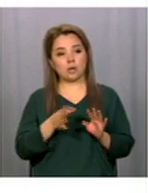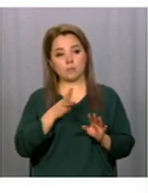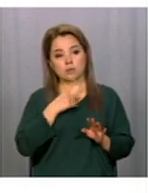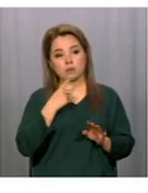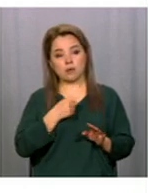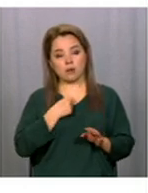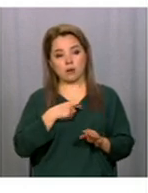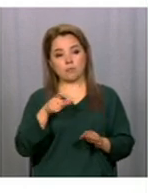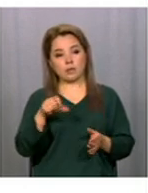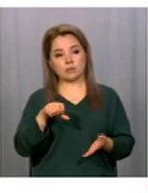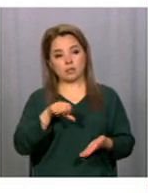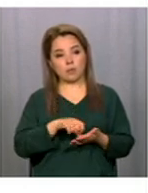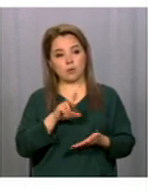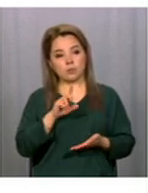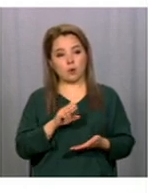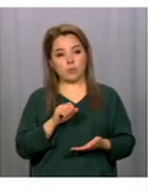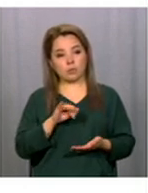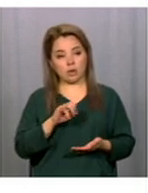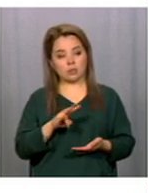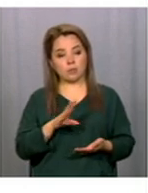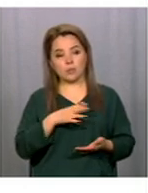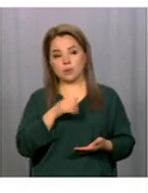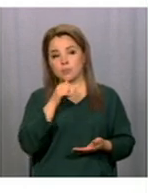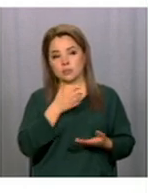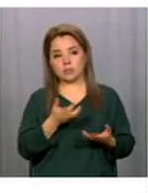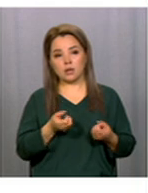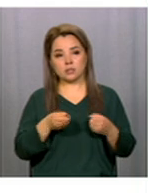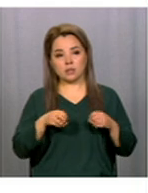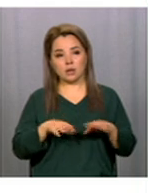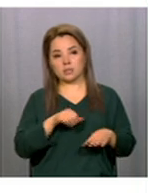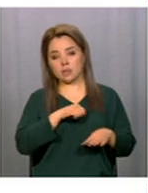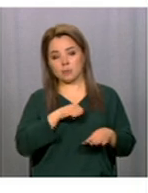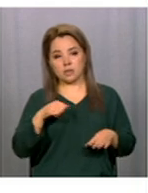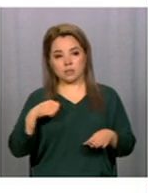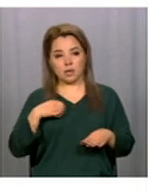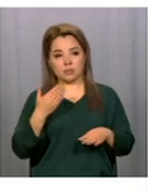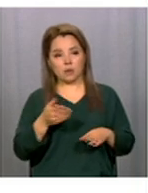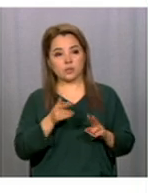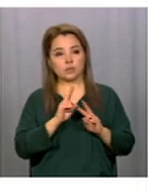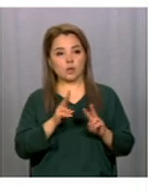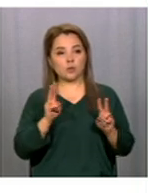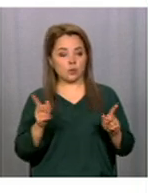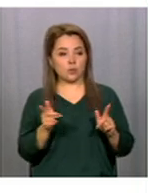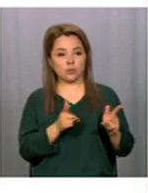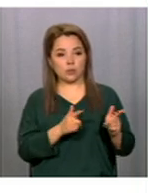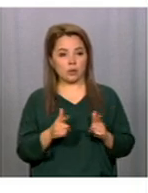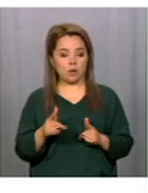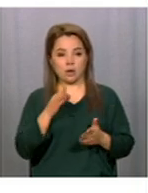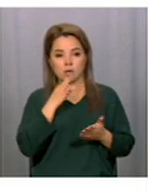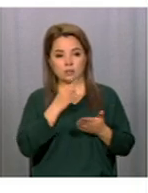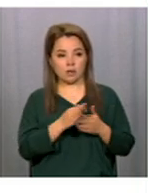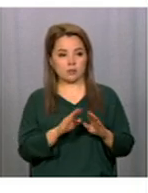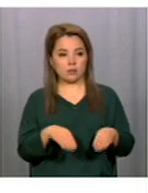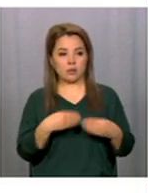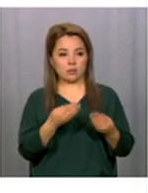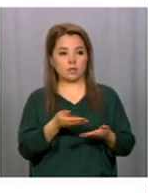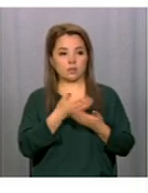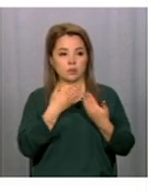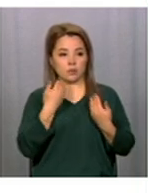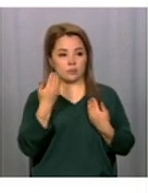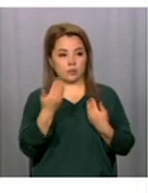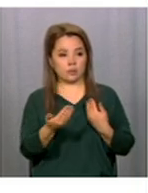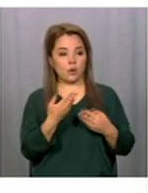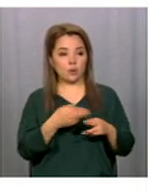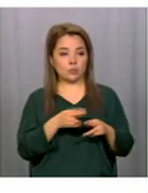командиром. Бауржану приходилось принимать решения самостоятельно. Никто готовых ответов ему не давал.